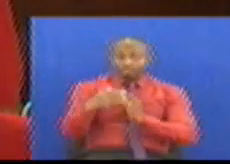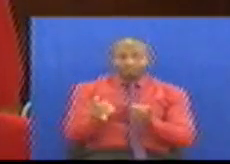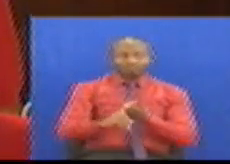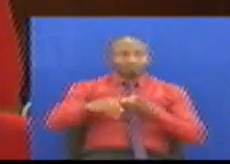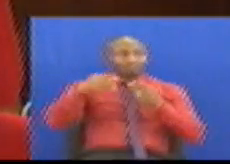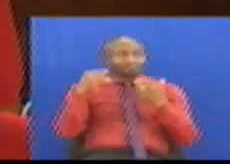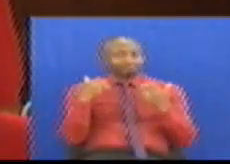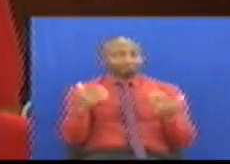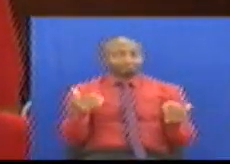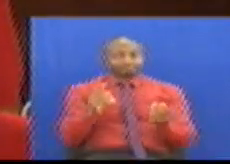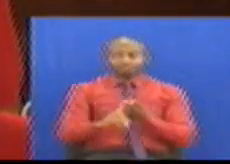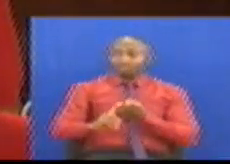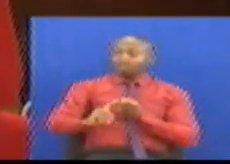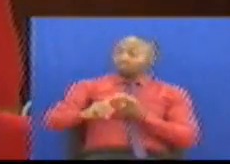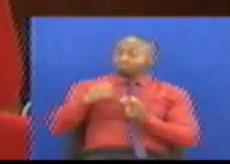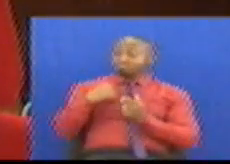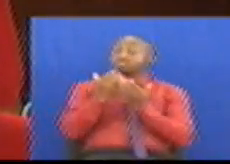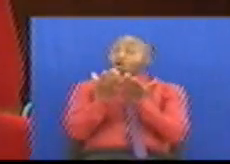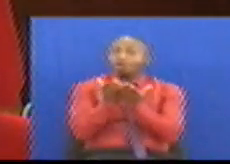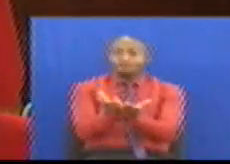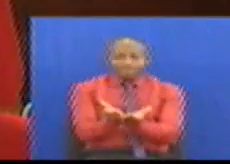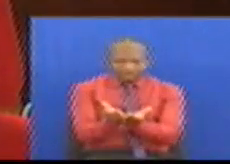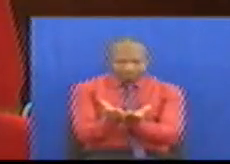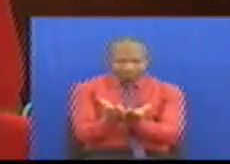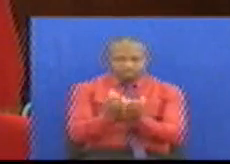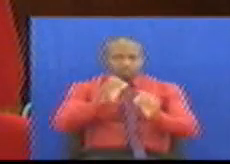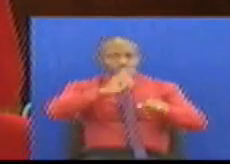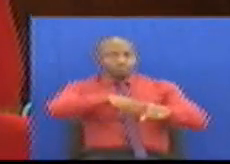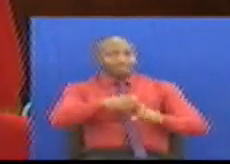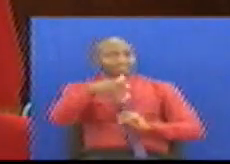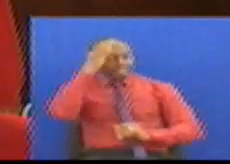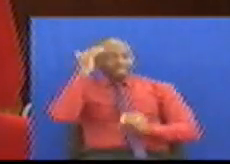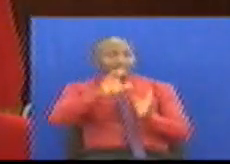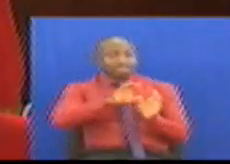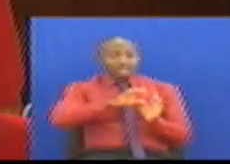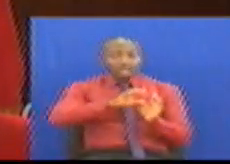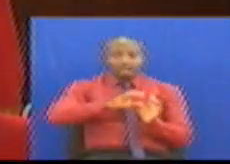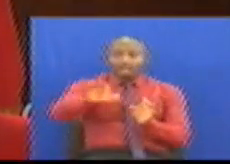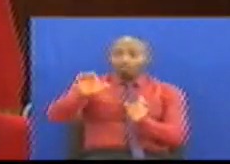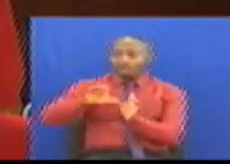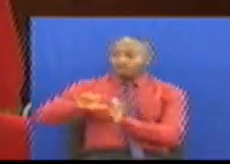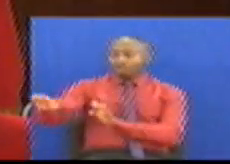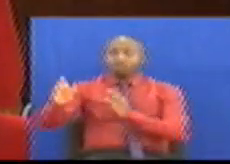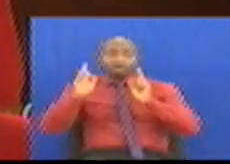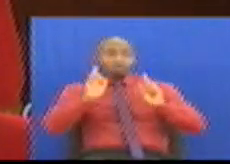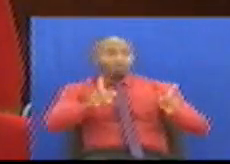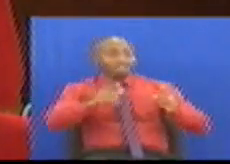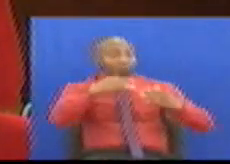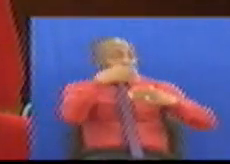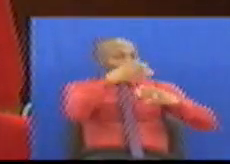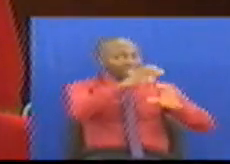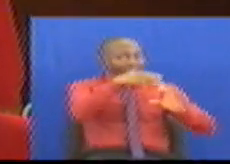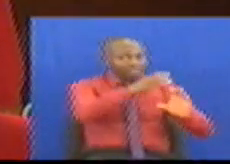hivyo, ninaombi moja. Wakati serikali inagawa walimu wa sayansi, halmashauri zote za